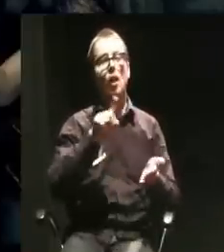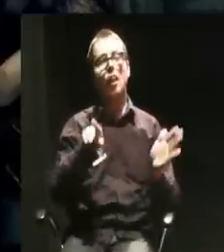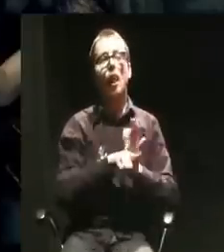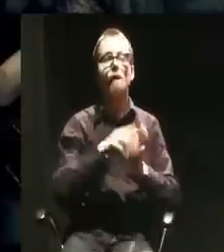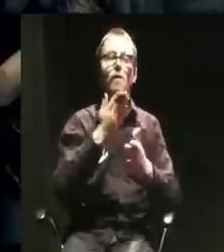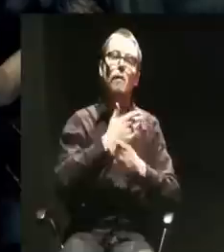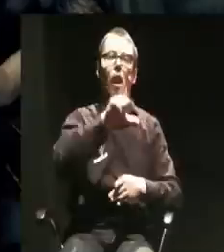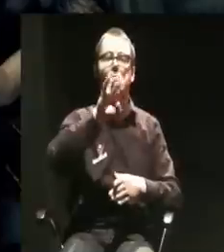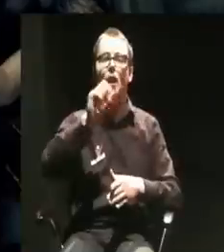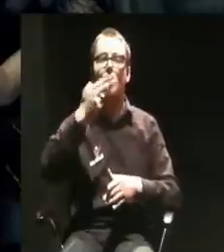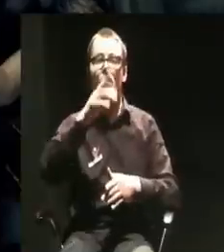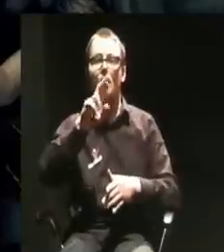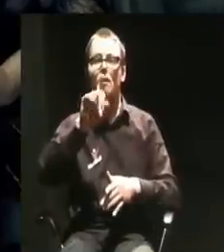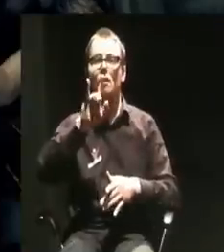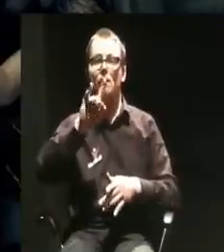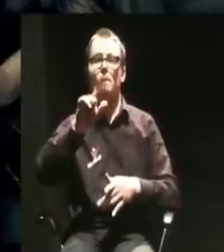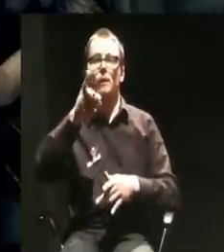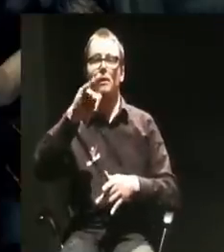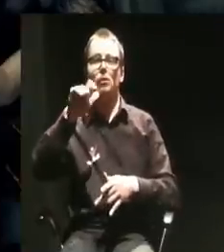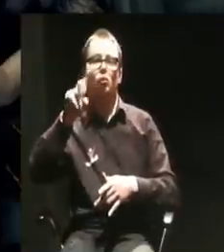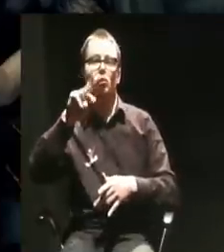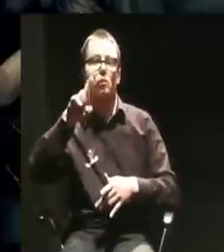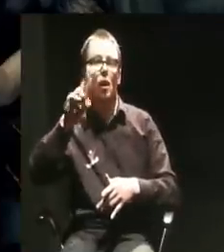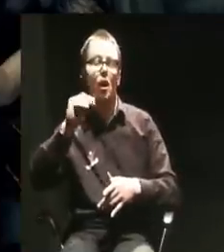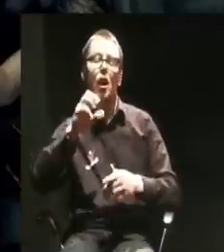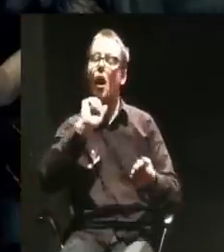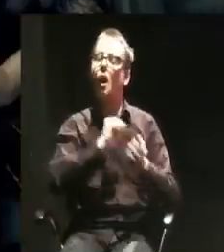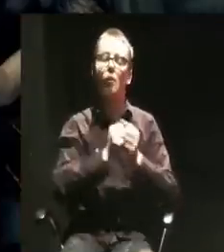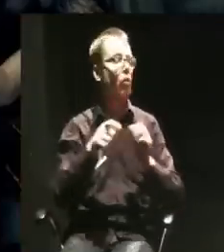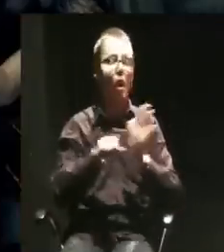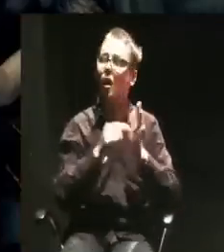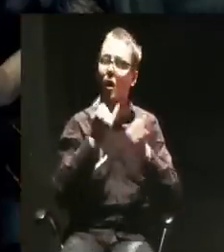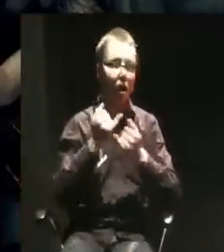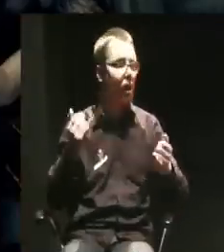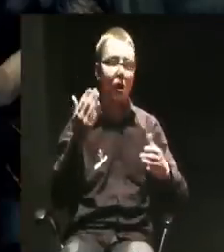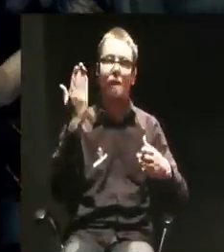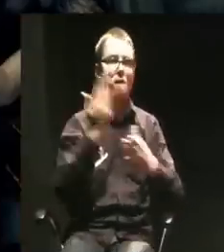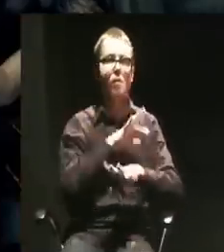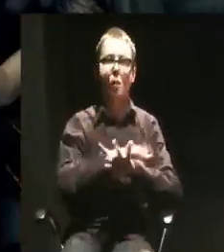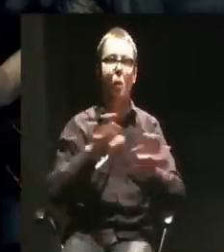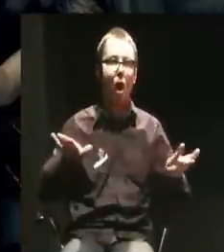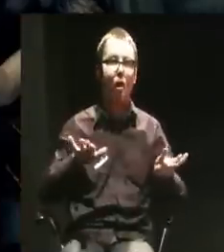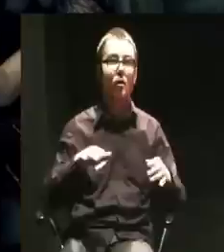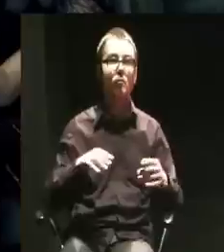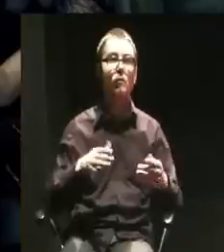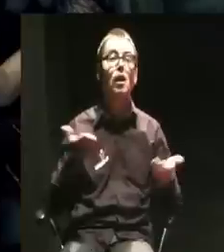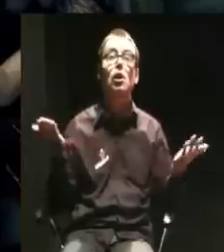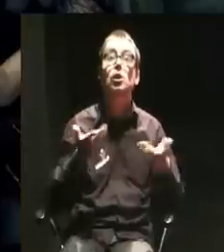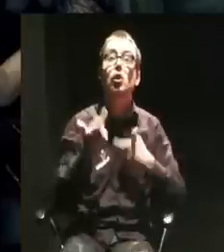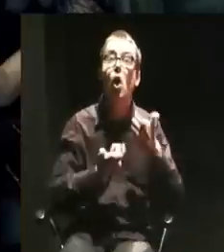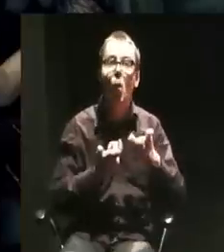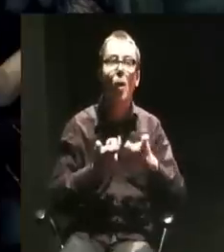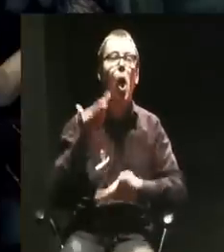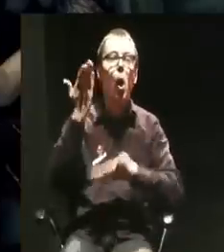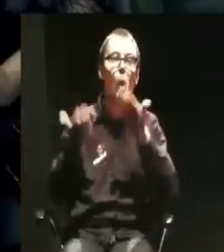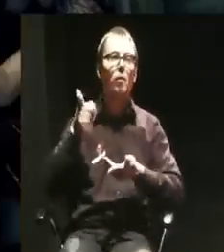Naughty Dog. I on też jest samoukiem. On to robi w swoim mieszkaniu na LSM-ach, gdzie wstaje o